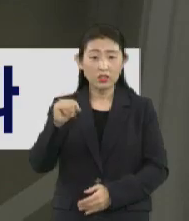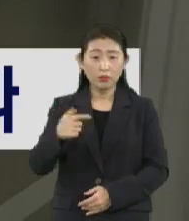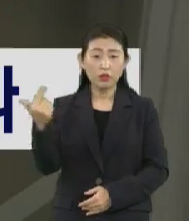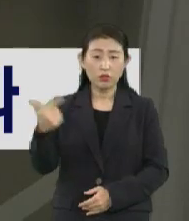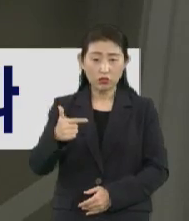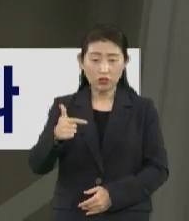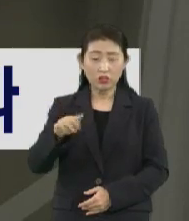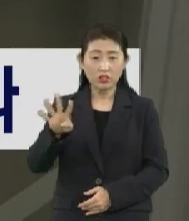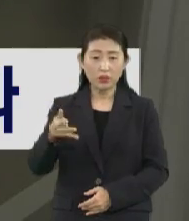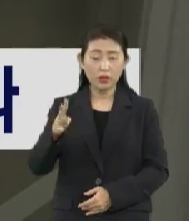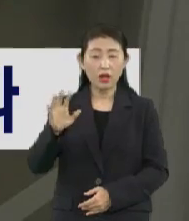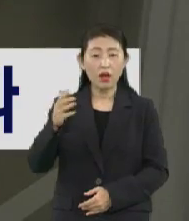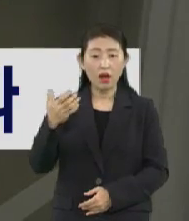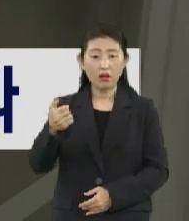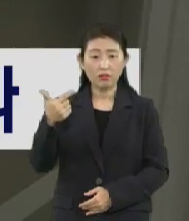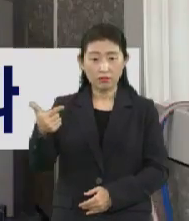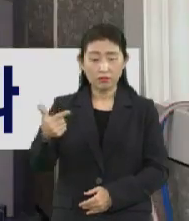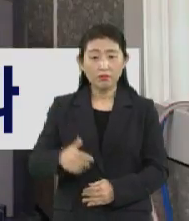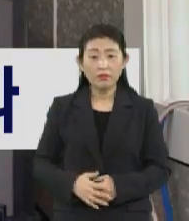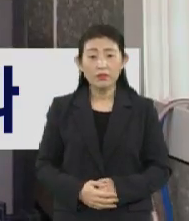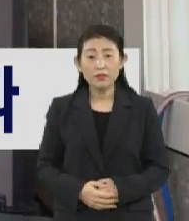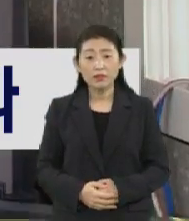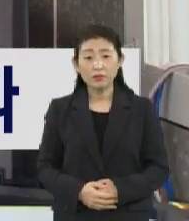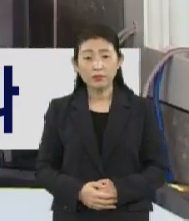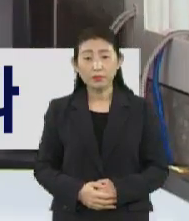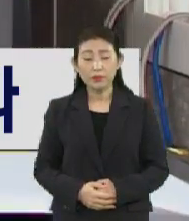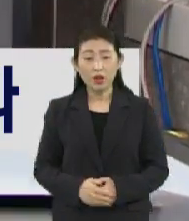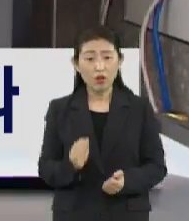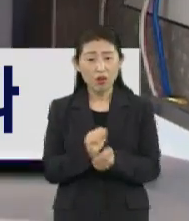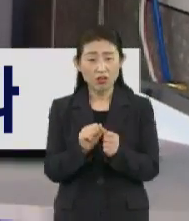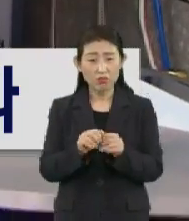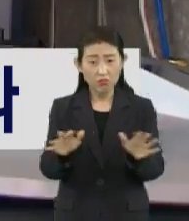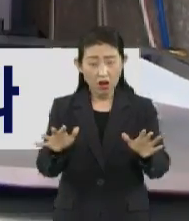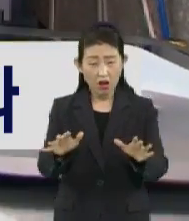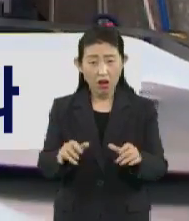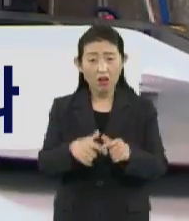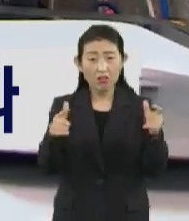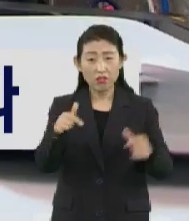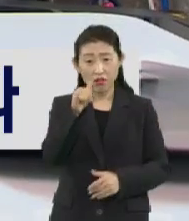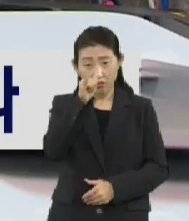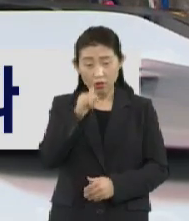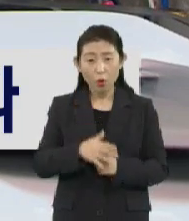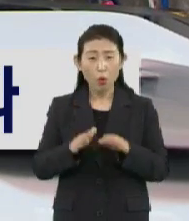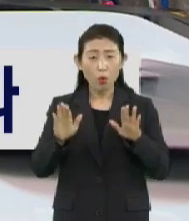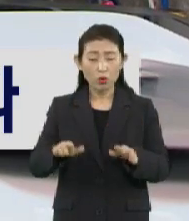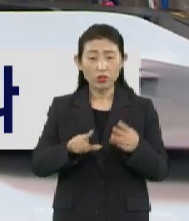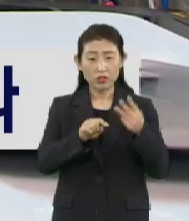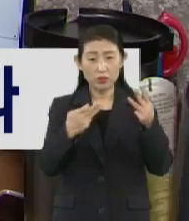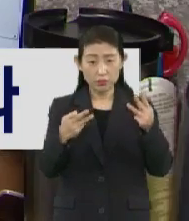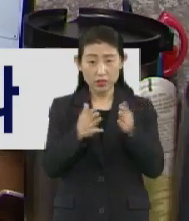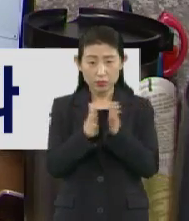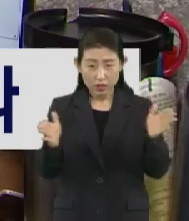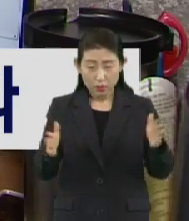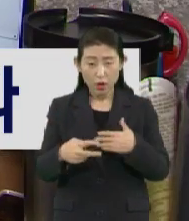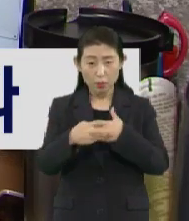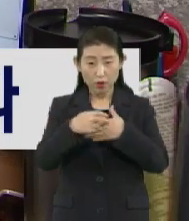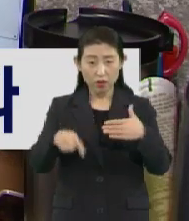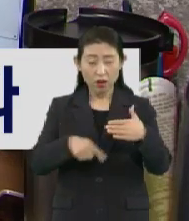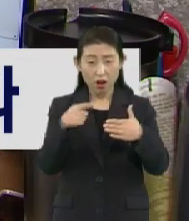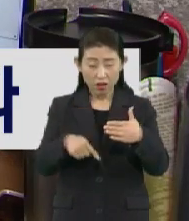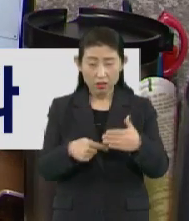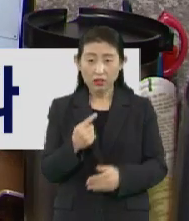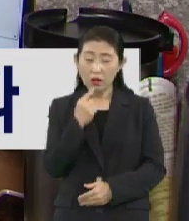36,400 않은 6명이 얻습니다 이처럼 확진 자가 크게 늘면서 오는 14일부터 는 의료기관